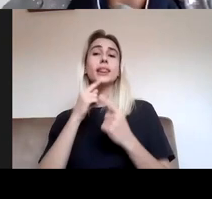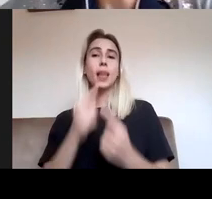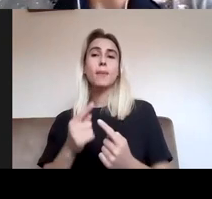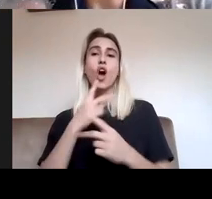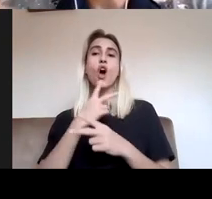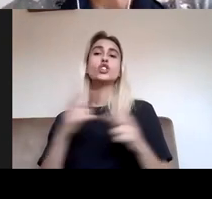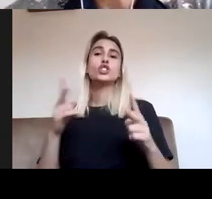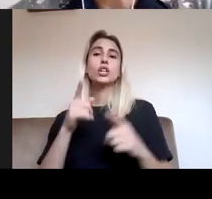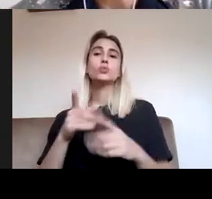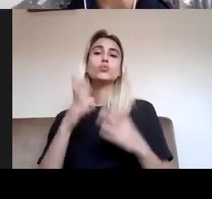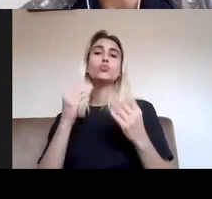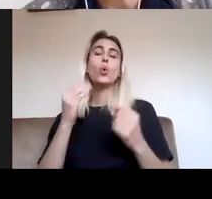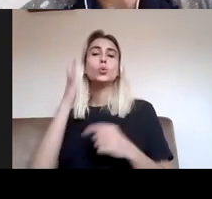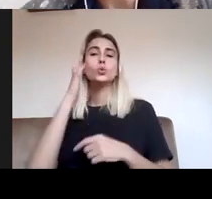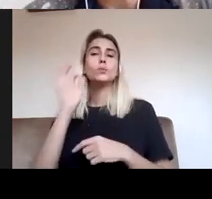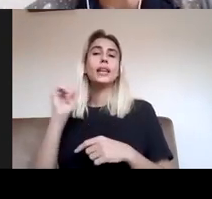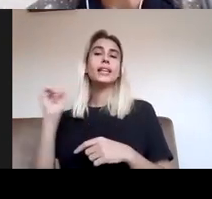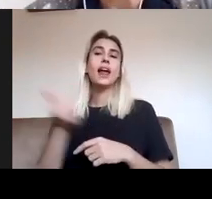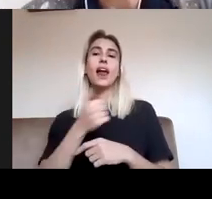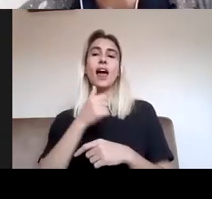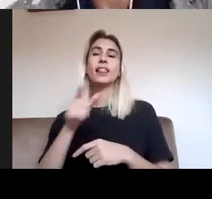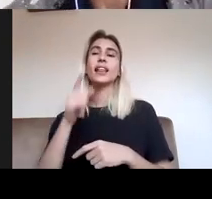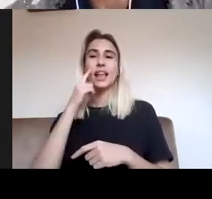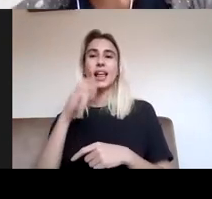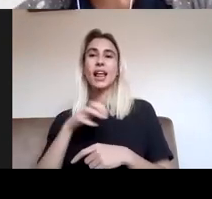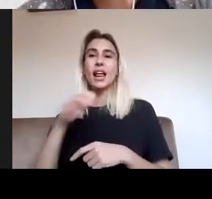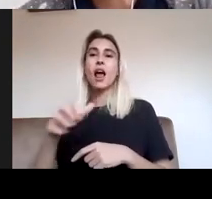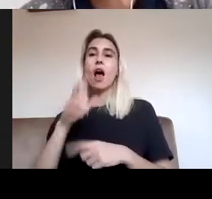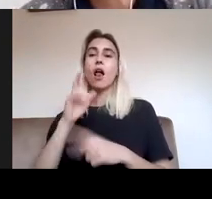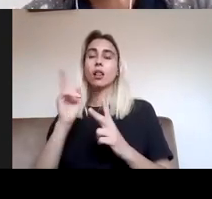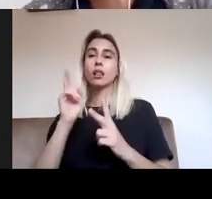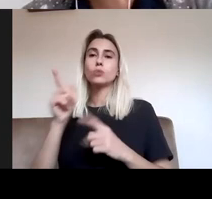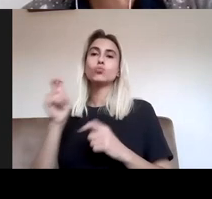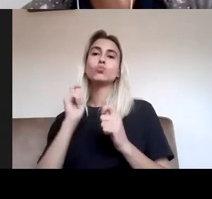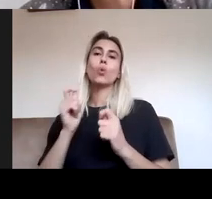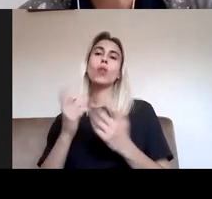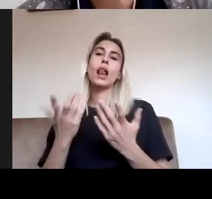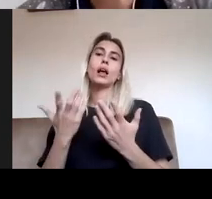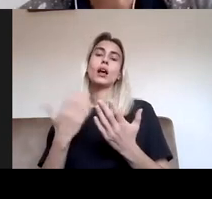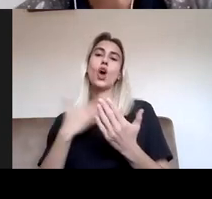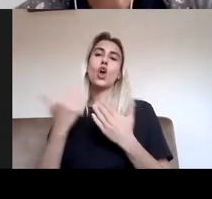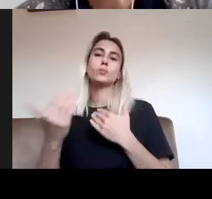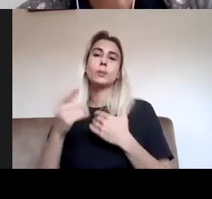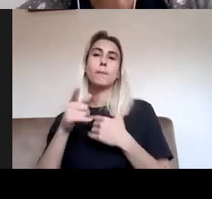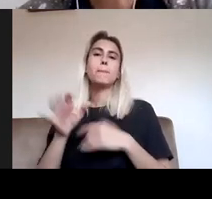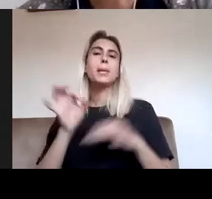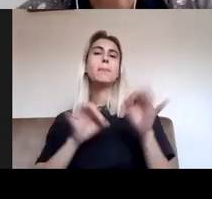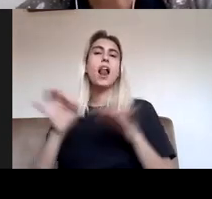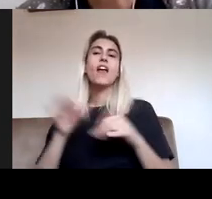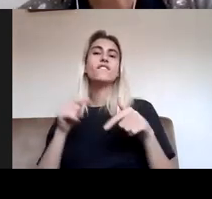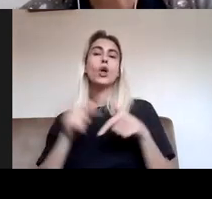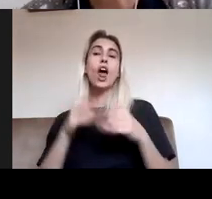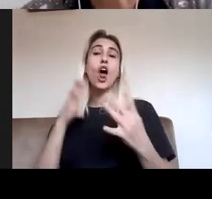açıkçası çok da uzmanlık gerektiren ve ilgili alanlarda zorunluluk halinde artık karşımızda onu görüyoruz yani. Bugün bir mimarlık fakültesinin